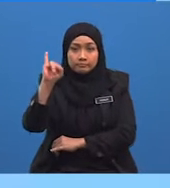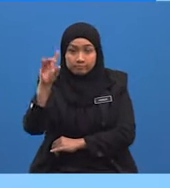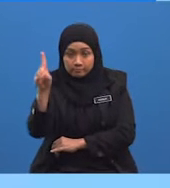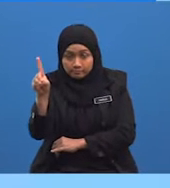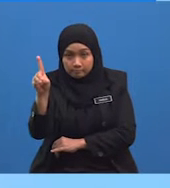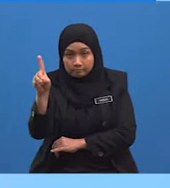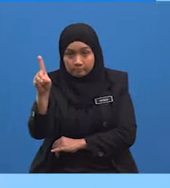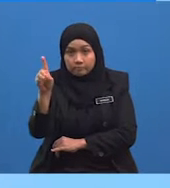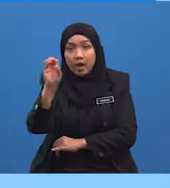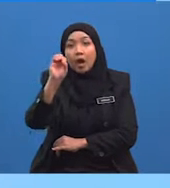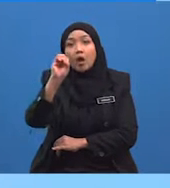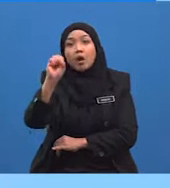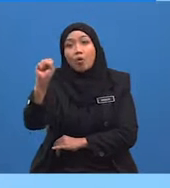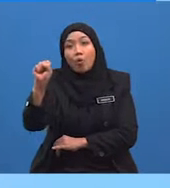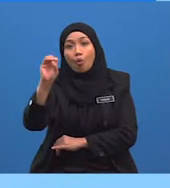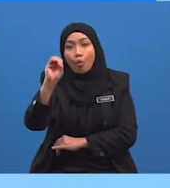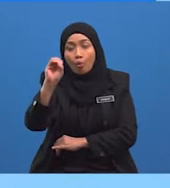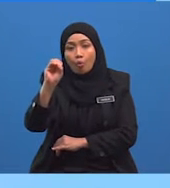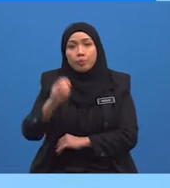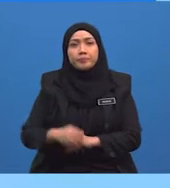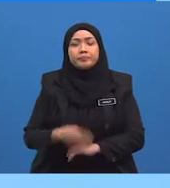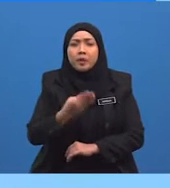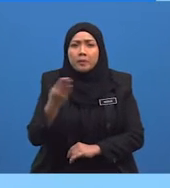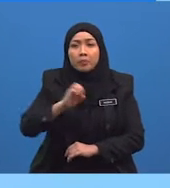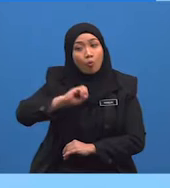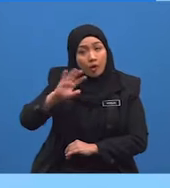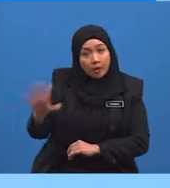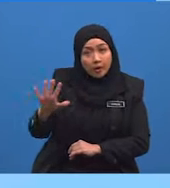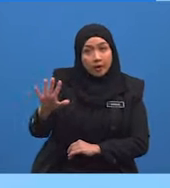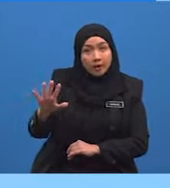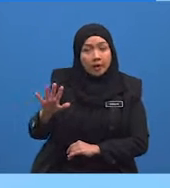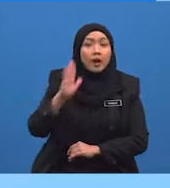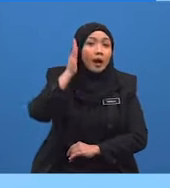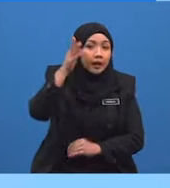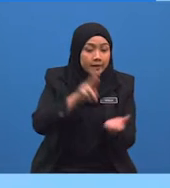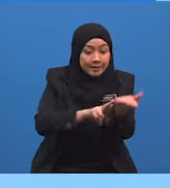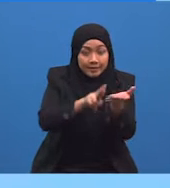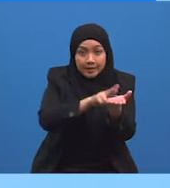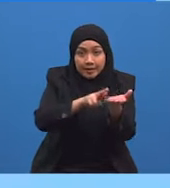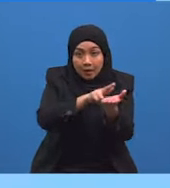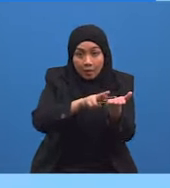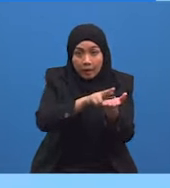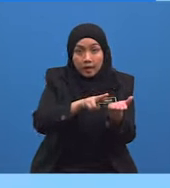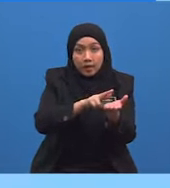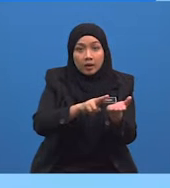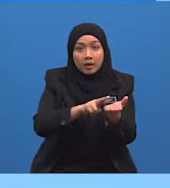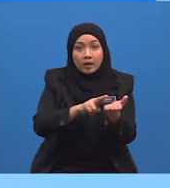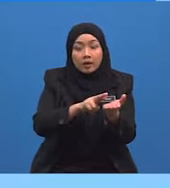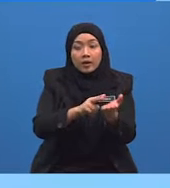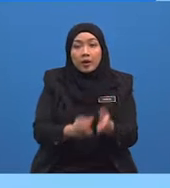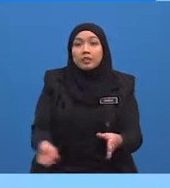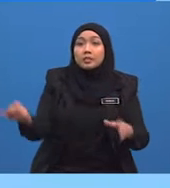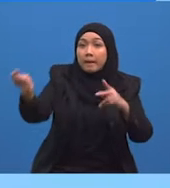seperti asid sulfurik. Bahan buangan ini dirawat dengan menambah kalsium